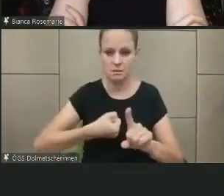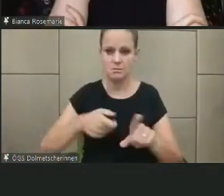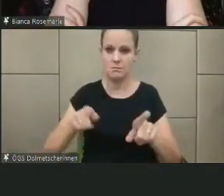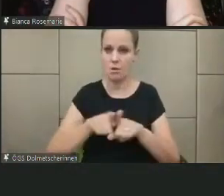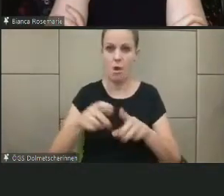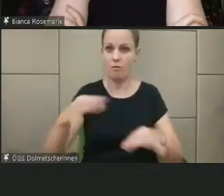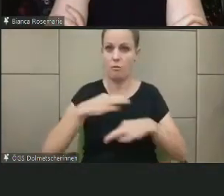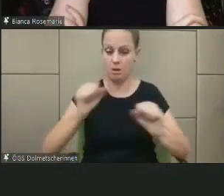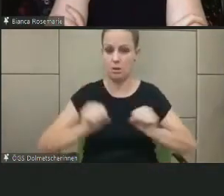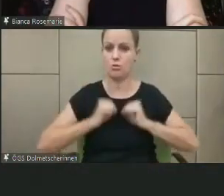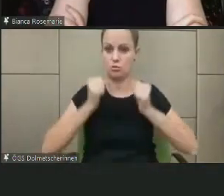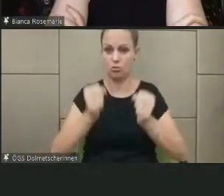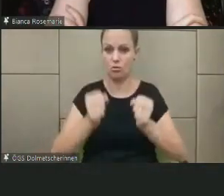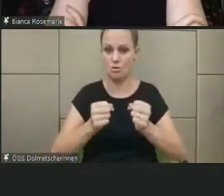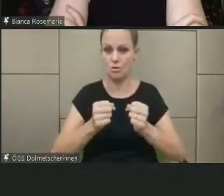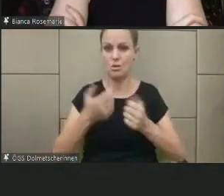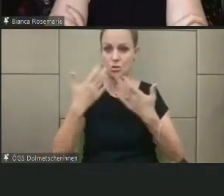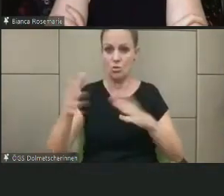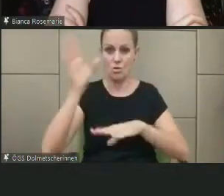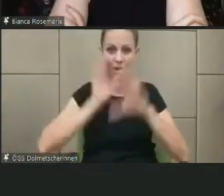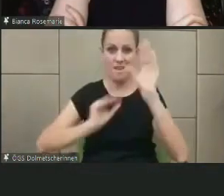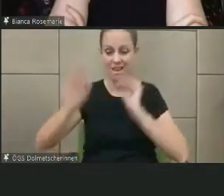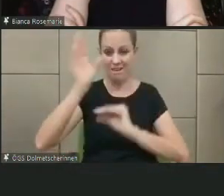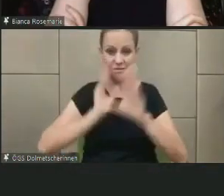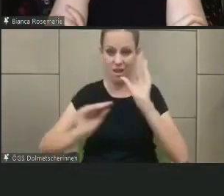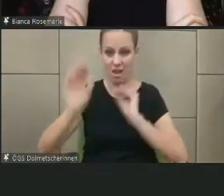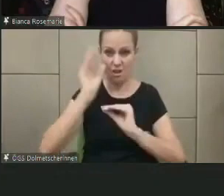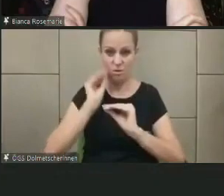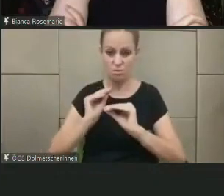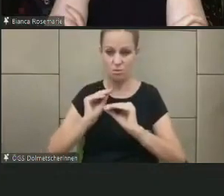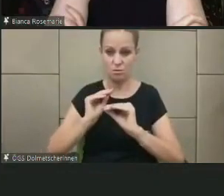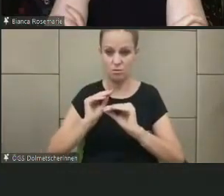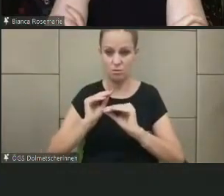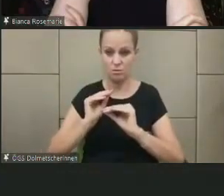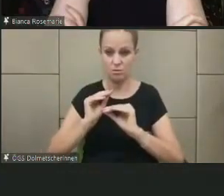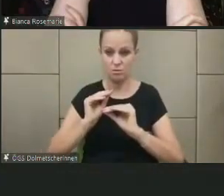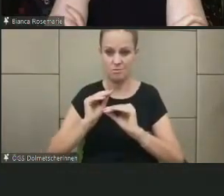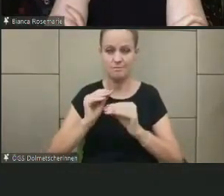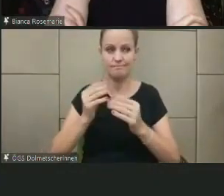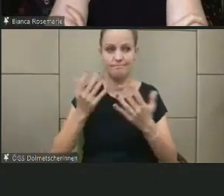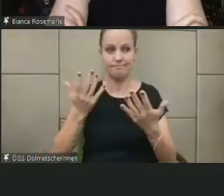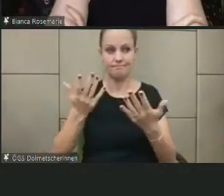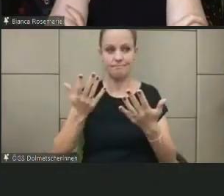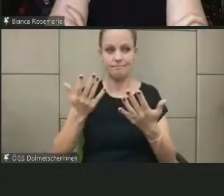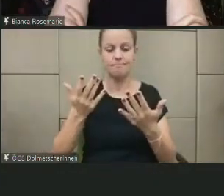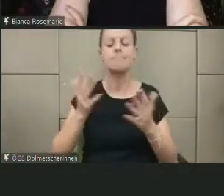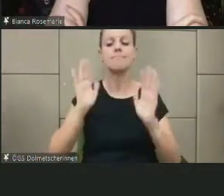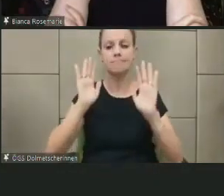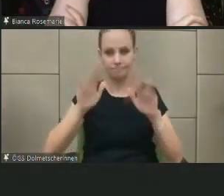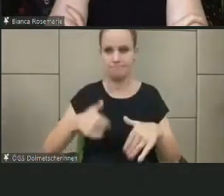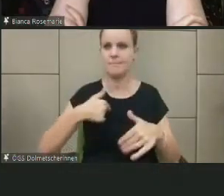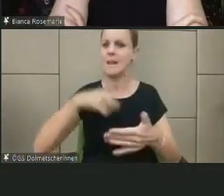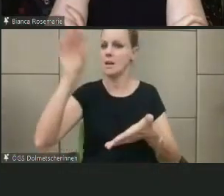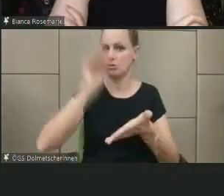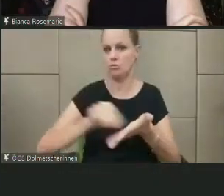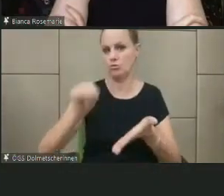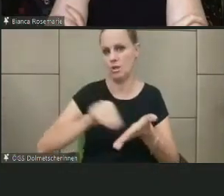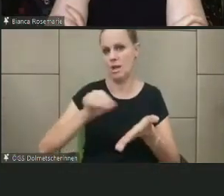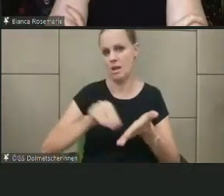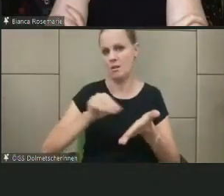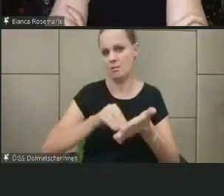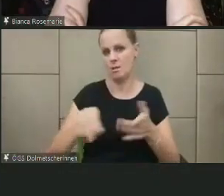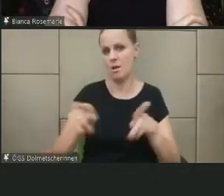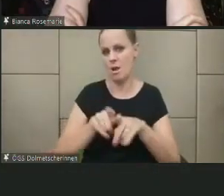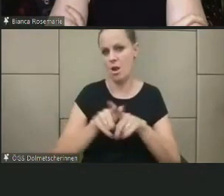Schock. Und all diese Erfahrungen haben mich dazu verleitet, darüber schreiben zu wollen. Und ich habe mich dann mit